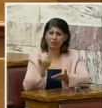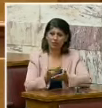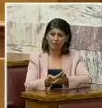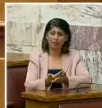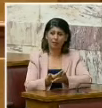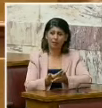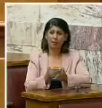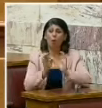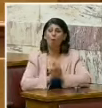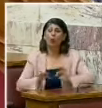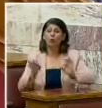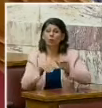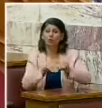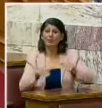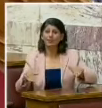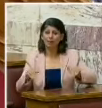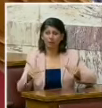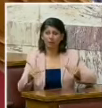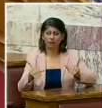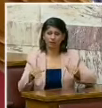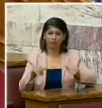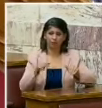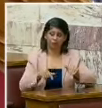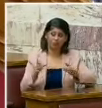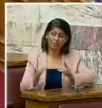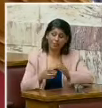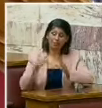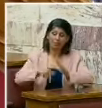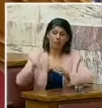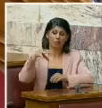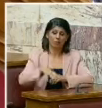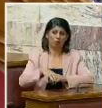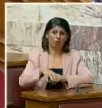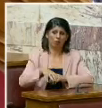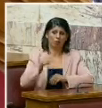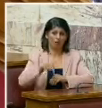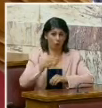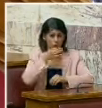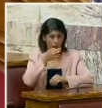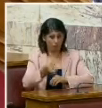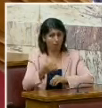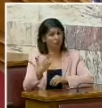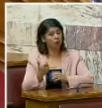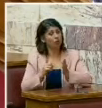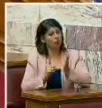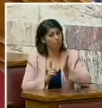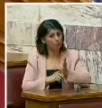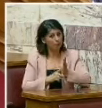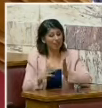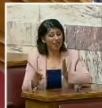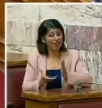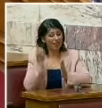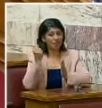ζητήσει προληπτική γραμμή στη συγκυρία την σημερινή. Αυτό το οποίο είπαμε είναι ότι πρέπει να εξασφαλίσετε